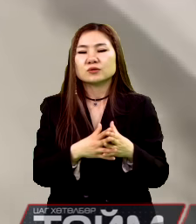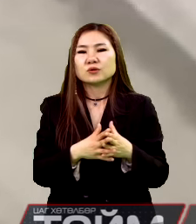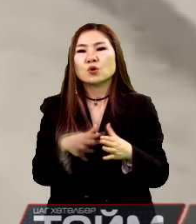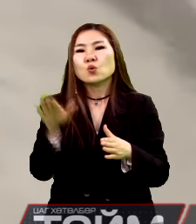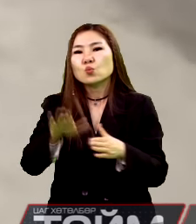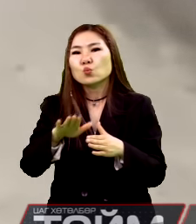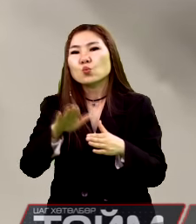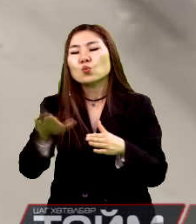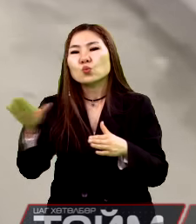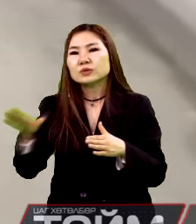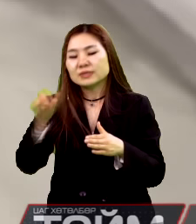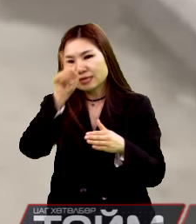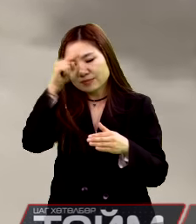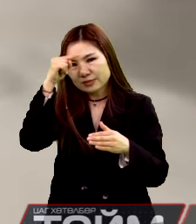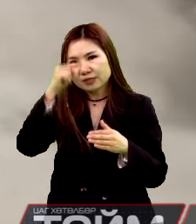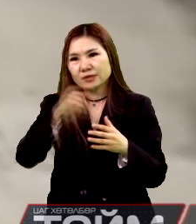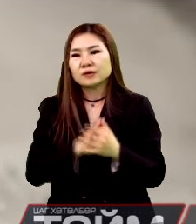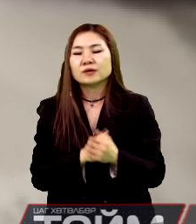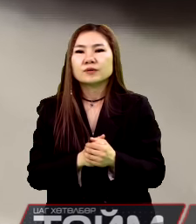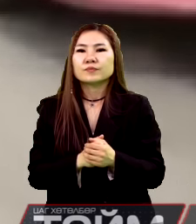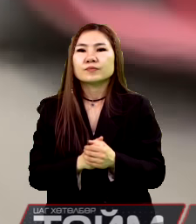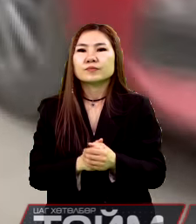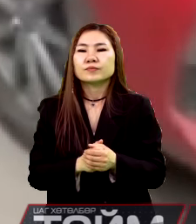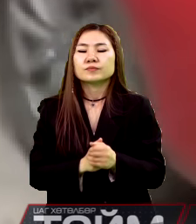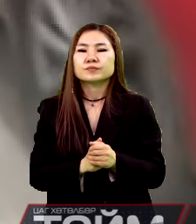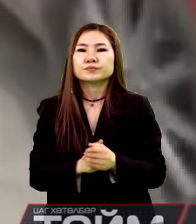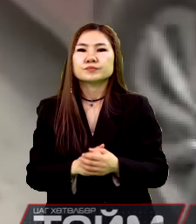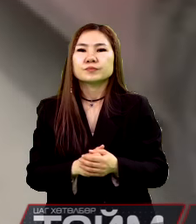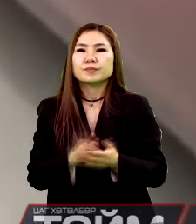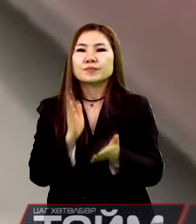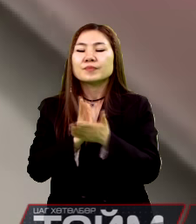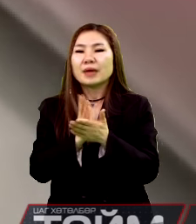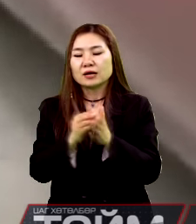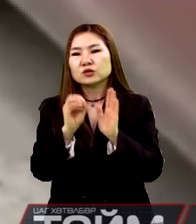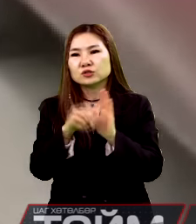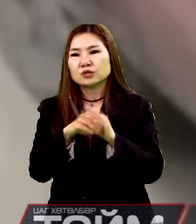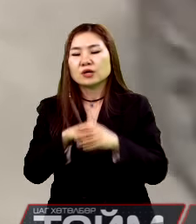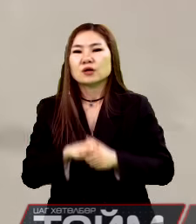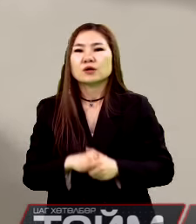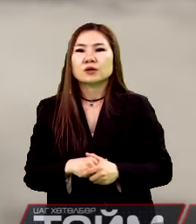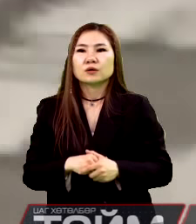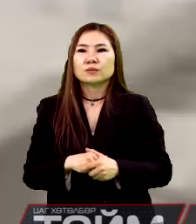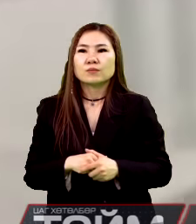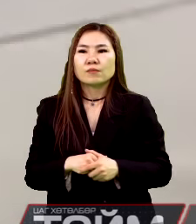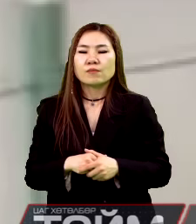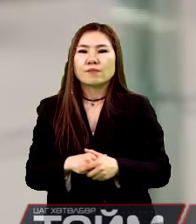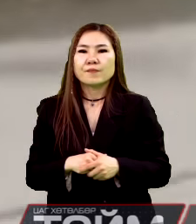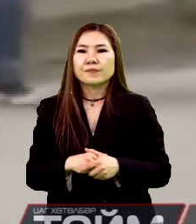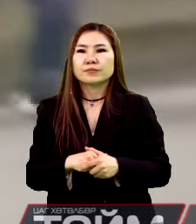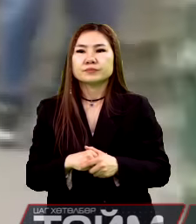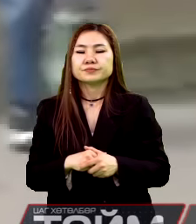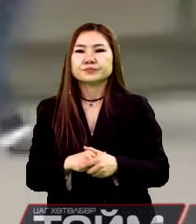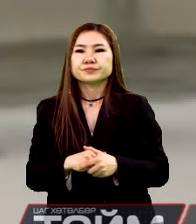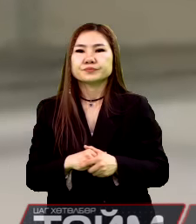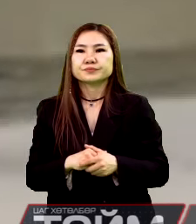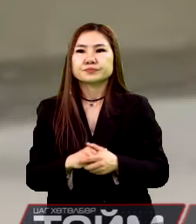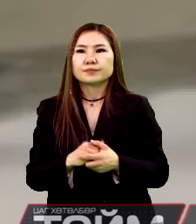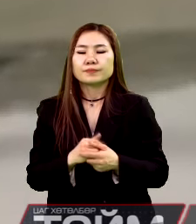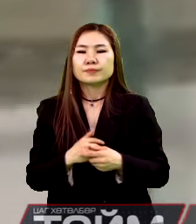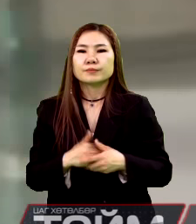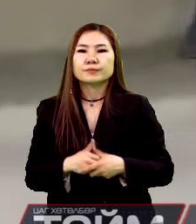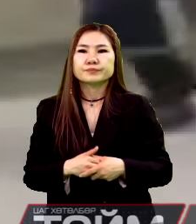нь хүүхдийн эмлэг. Хүүхдийн эмлэг энэ нэгдүгээр ороол орчмын хүүхдийн эмлэг юм дагалсан эмлэг байвал